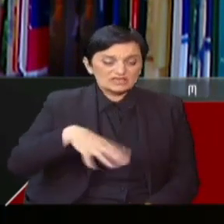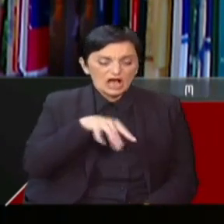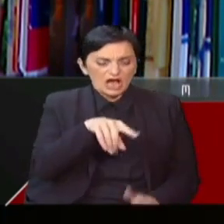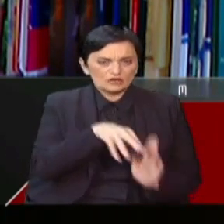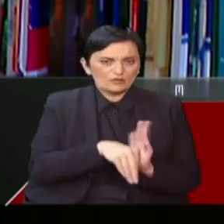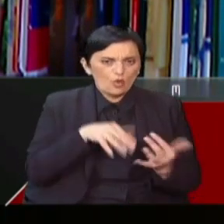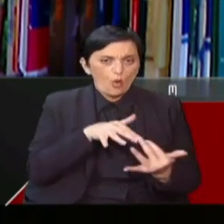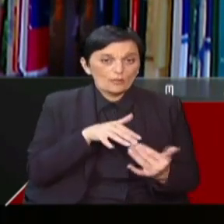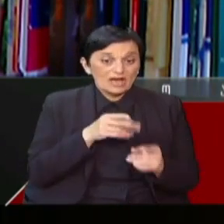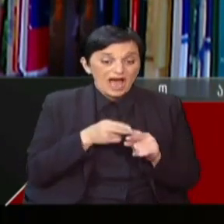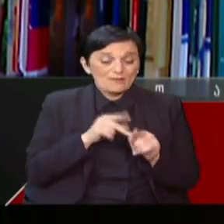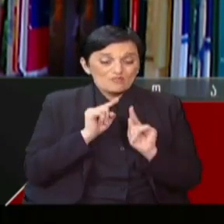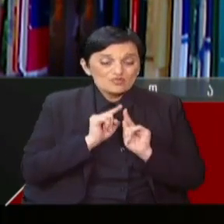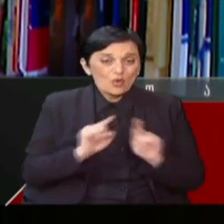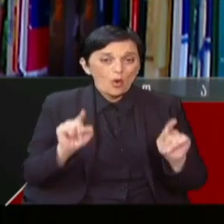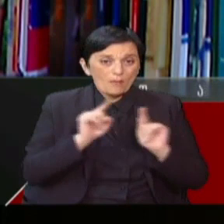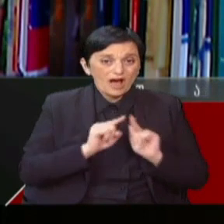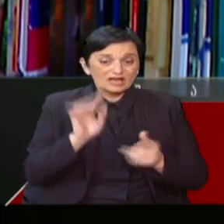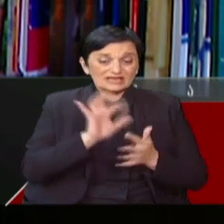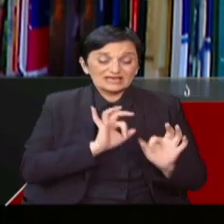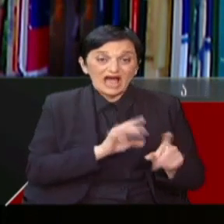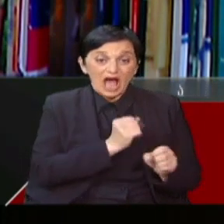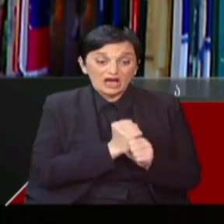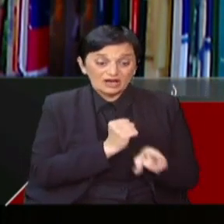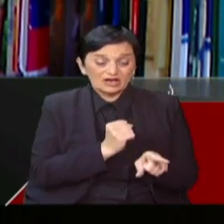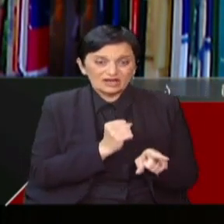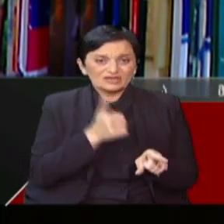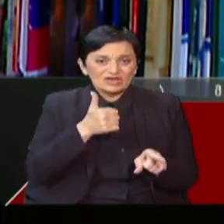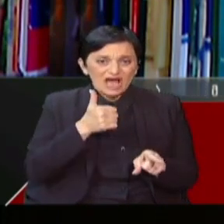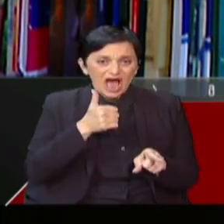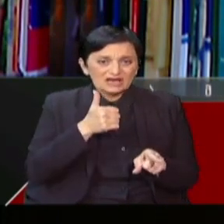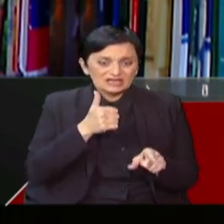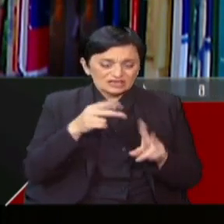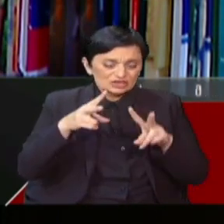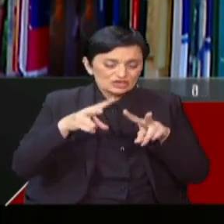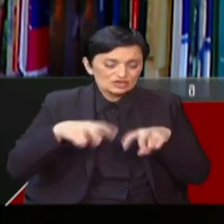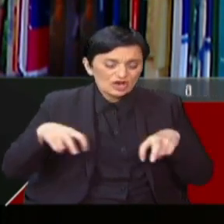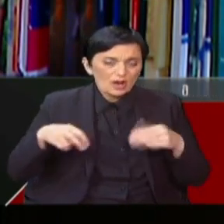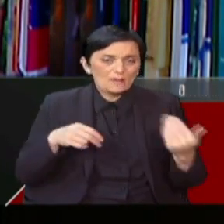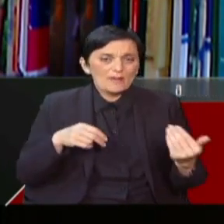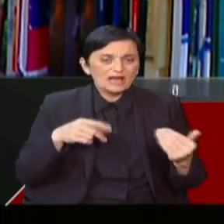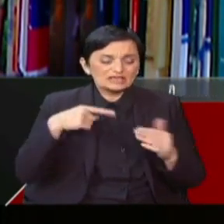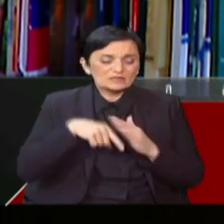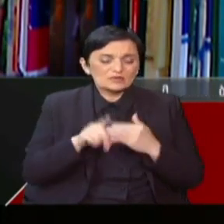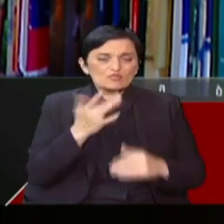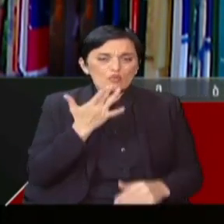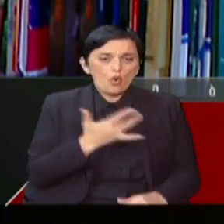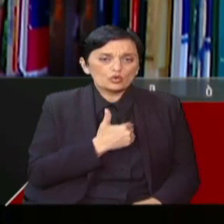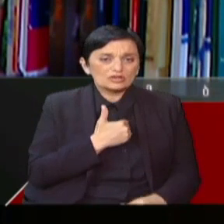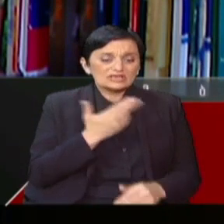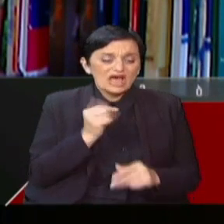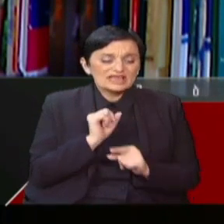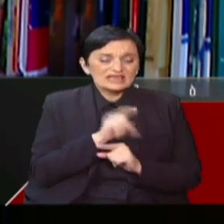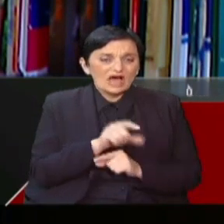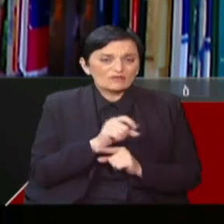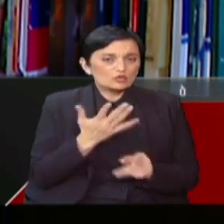საქართველოში. სალამ აი ამ პროპაგანდისტულ განცხადებებს გააკეთებენ, კარგად ჩაიხედონ მათ მიერ პოლიტიკურ ნებაში და იმ დავალებებში